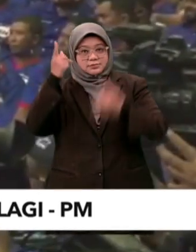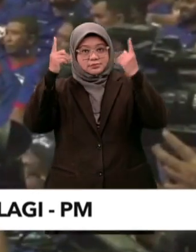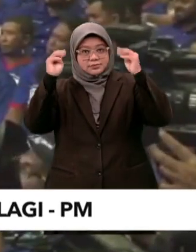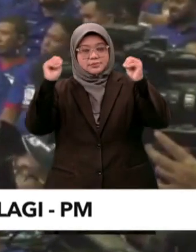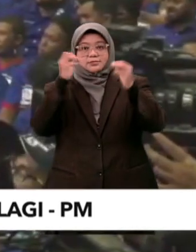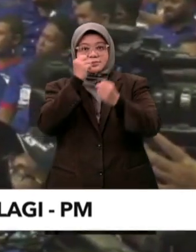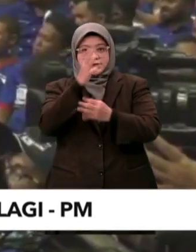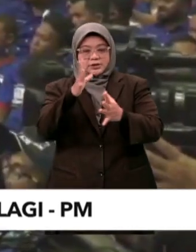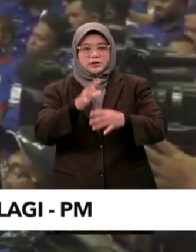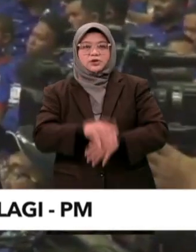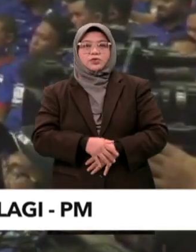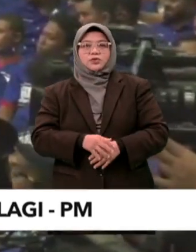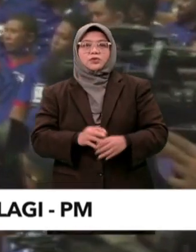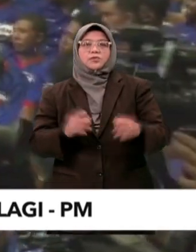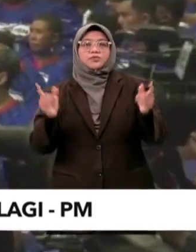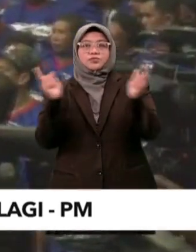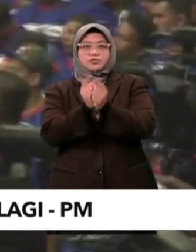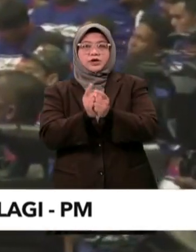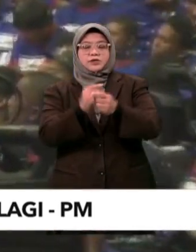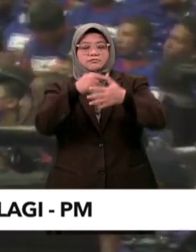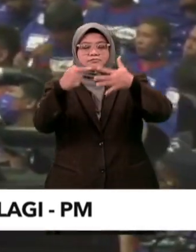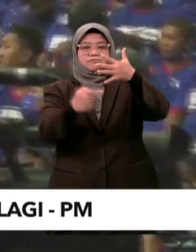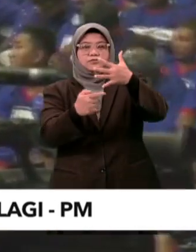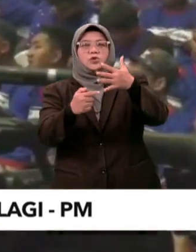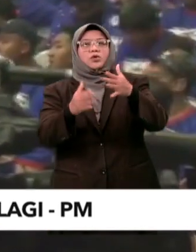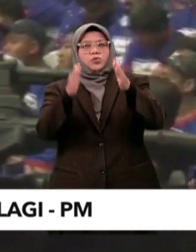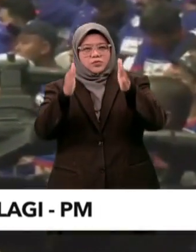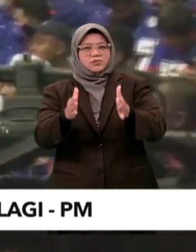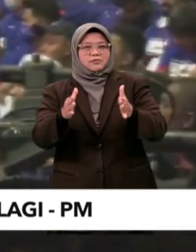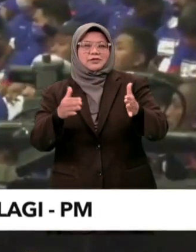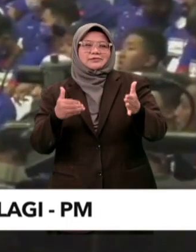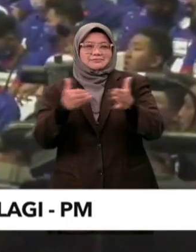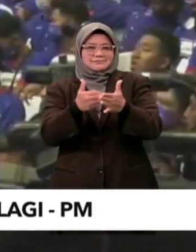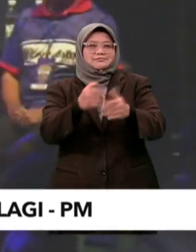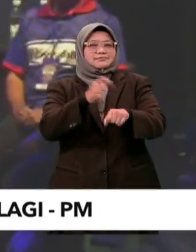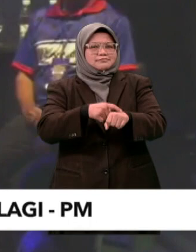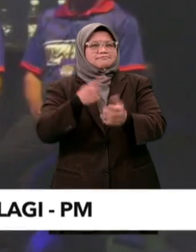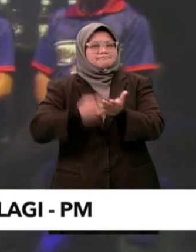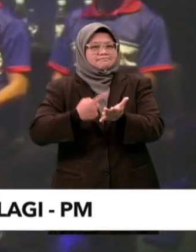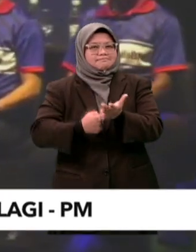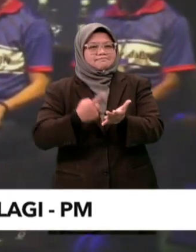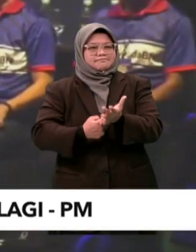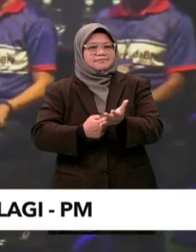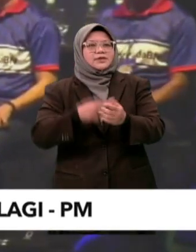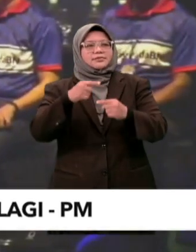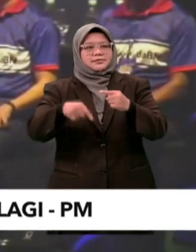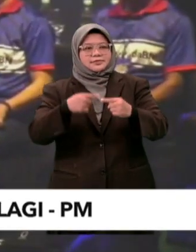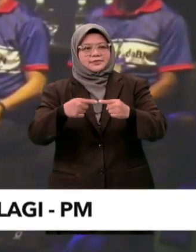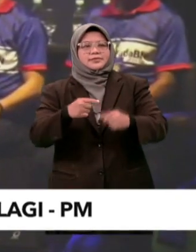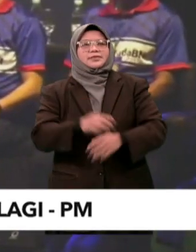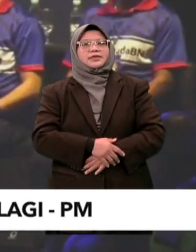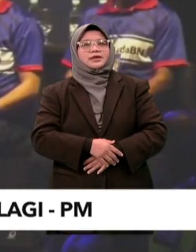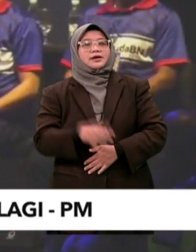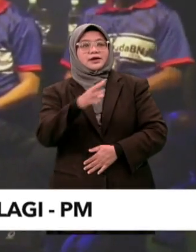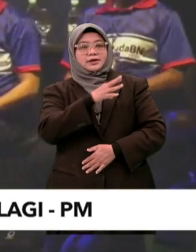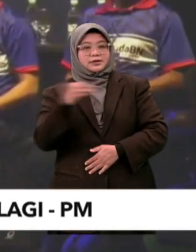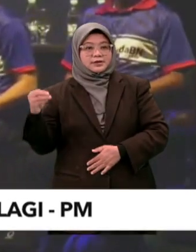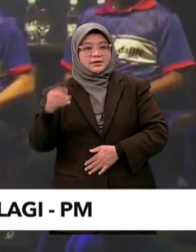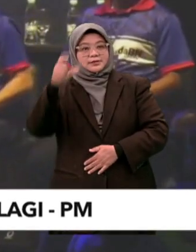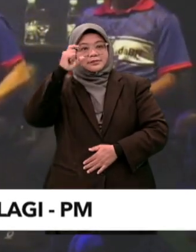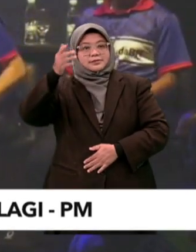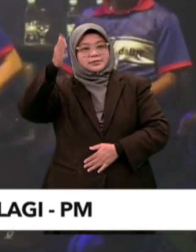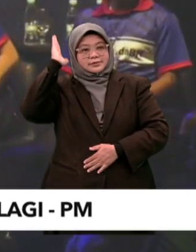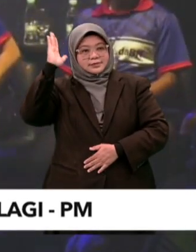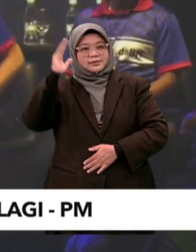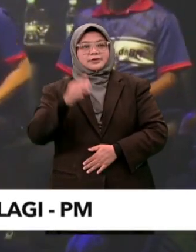top 5 akan diadakan dalam waktu terdekat bagi membincangkan mengenainya sementara itu Ismail Sabri